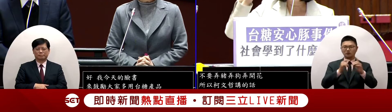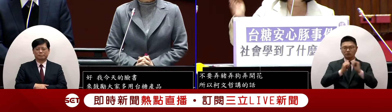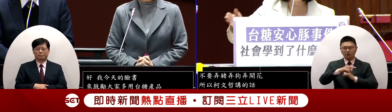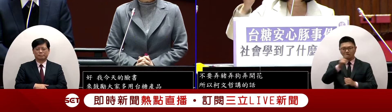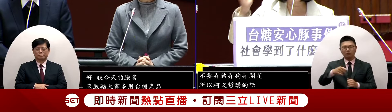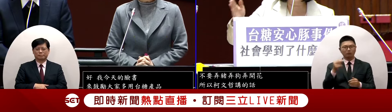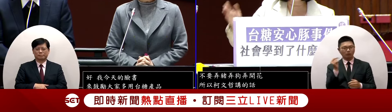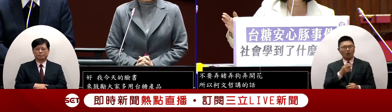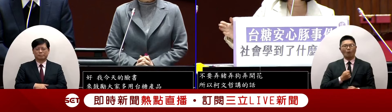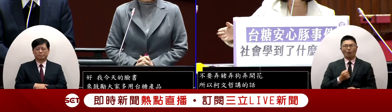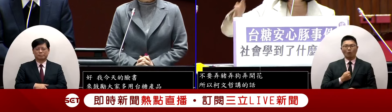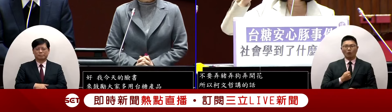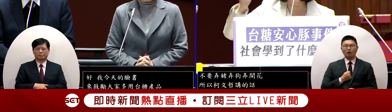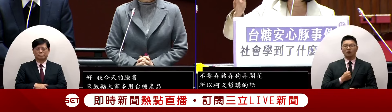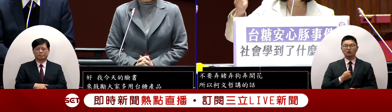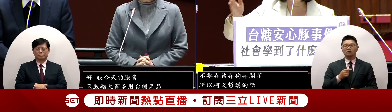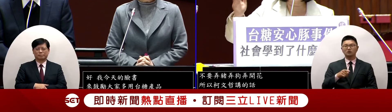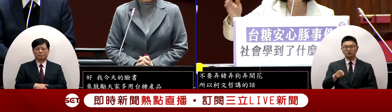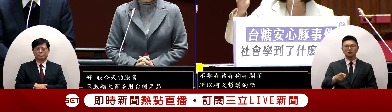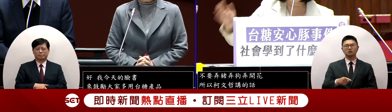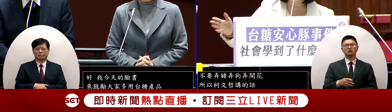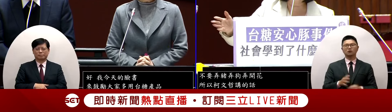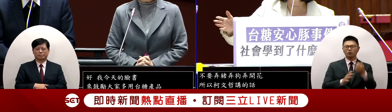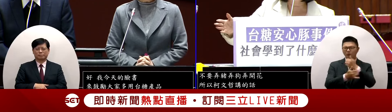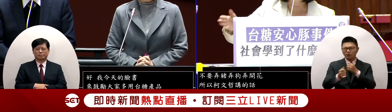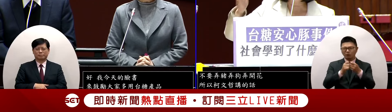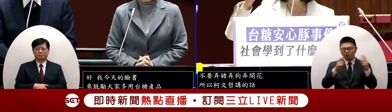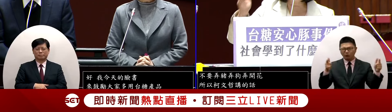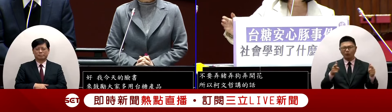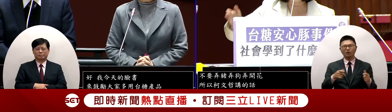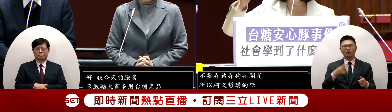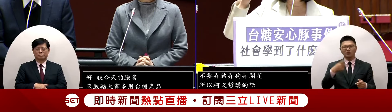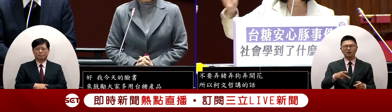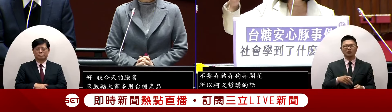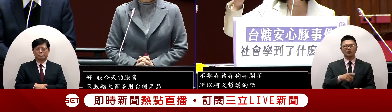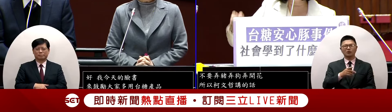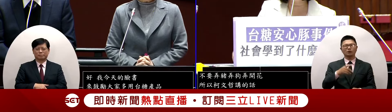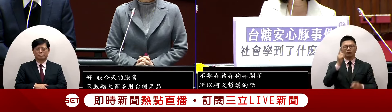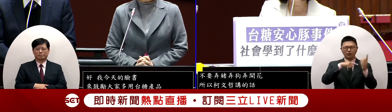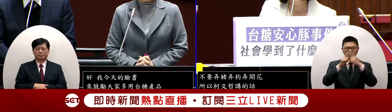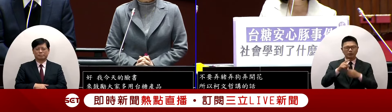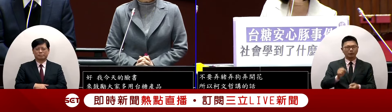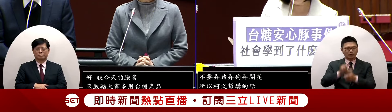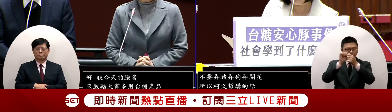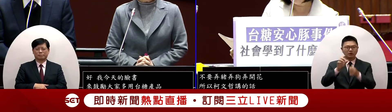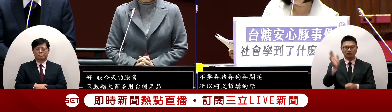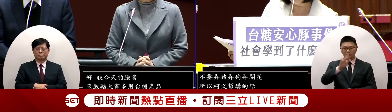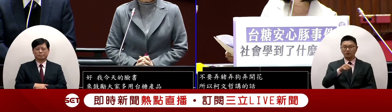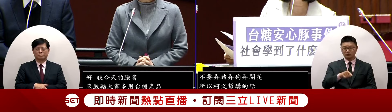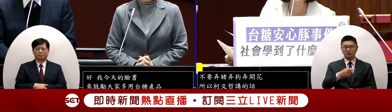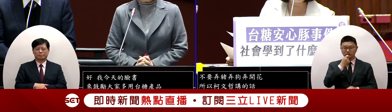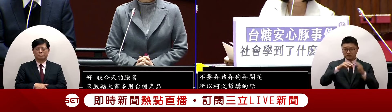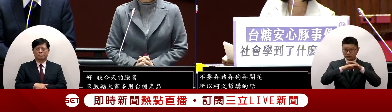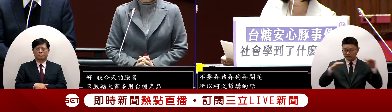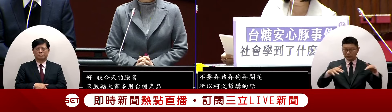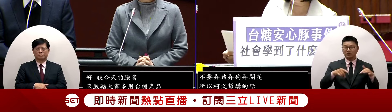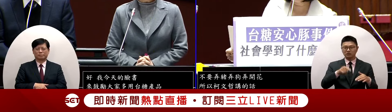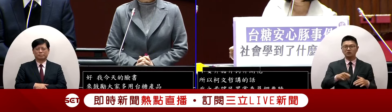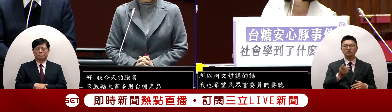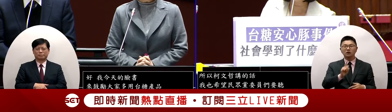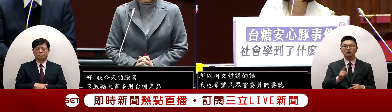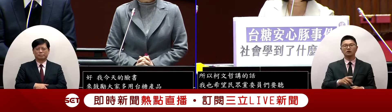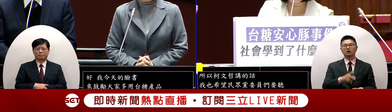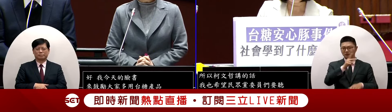者，不要在这个事件上见缝插针。食安就是科学，食安不要搞政